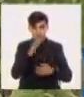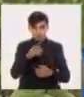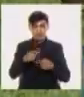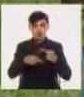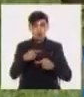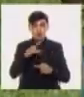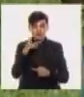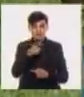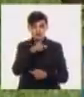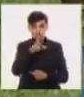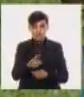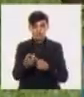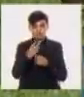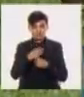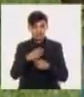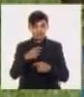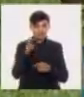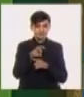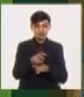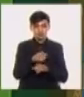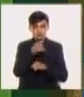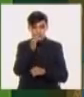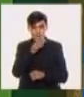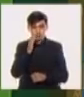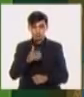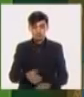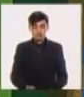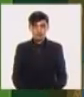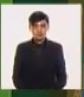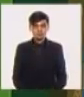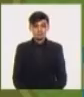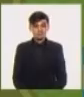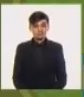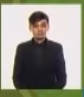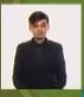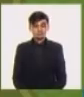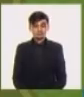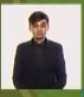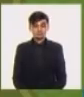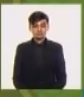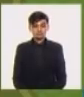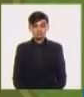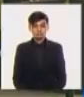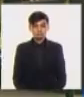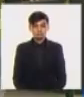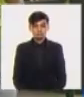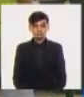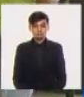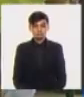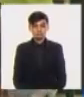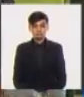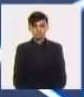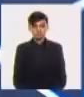следующий раз этот человек уже не сможет посетить этот оазис. Мадина Исюмбаева, Ренат Абулхаиров, Информбюро Алматы.